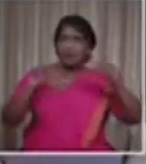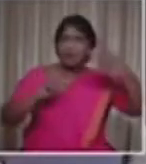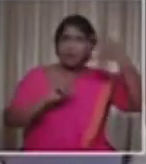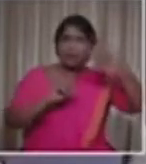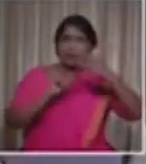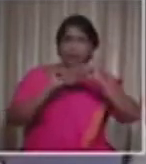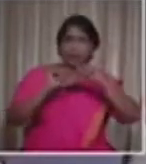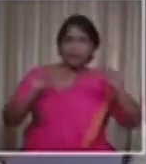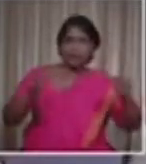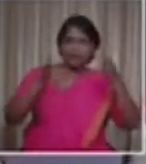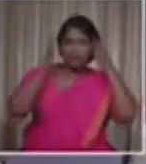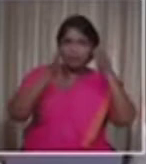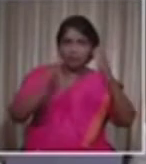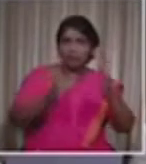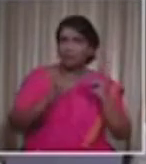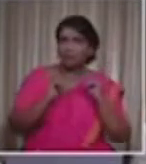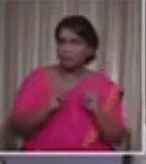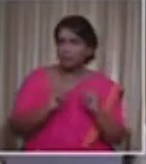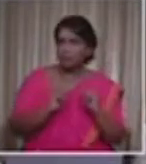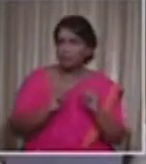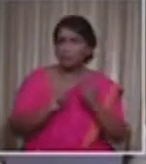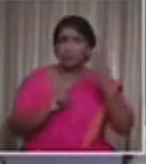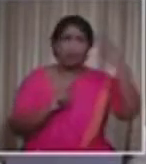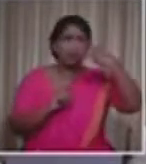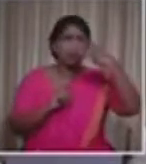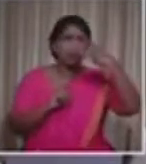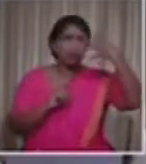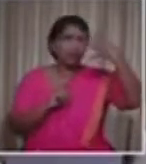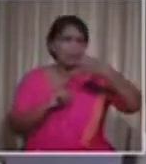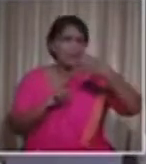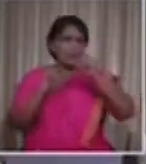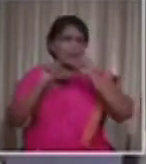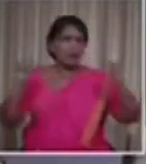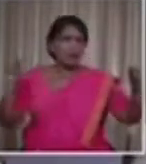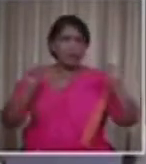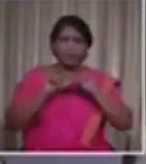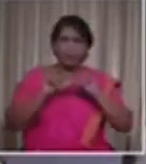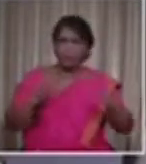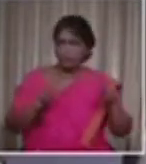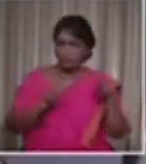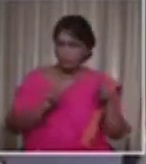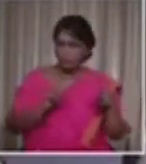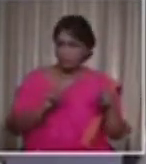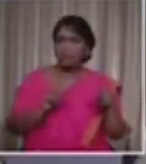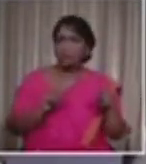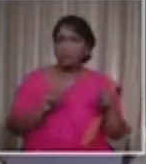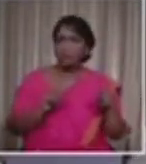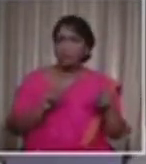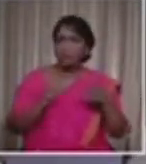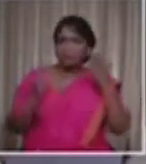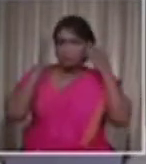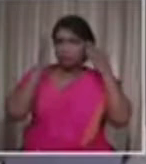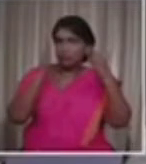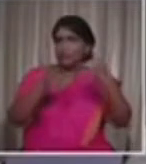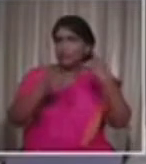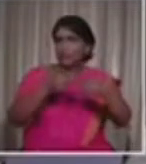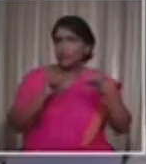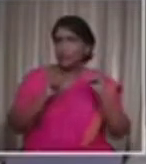3 වෙනි වගන්තයේ 4 වෙනි වගන්තයට විතරක් සීමා වෙන්නේ? ඇයි 3 වෙනි වගන්තයේ 4 වෙනි වගන්තියට මේගොල්ලෝ ඒක සීමා